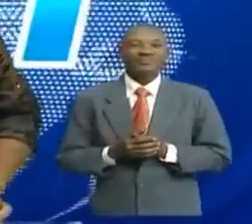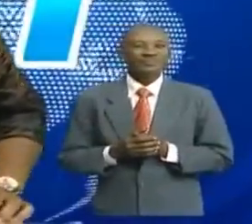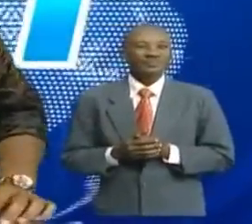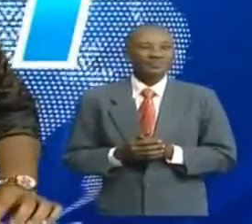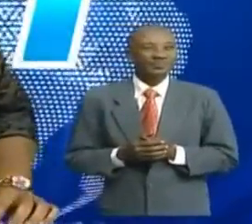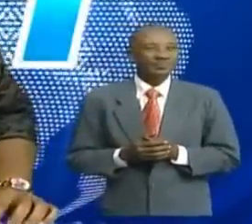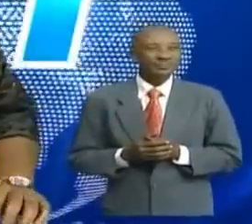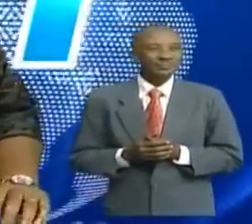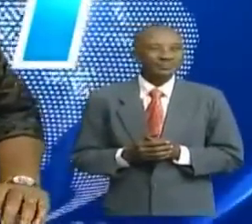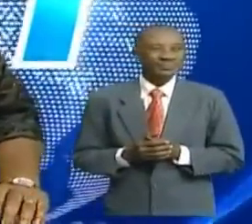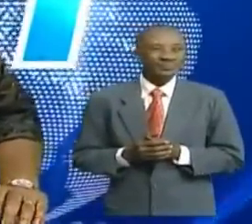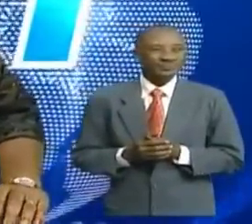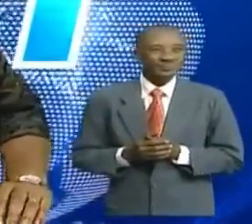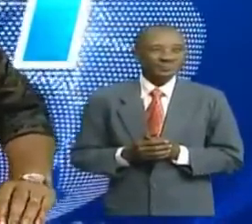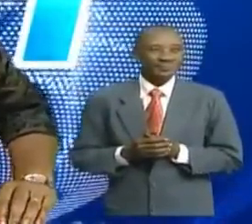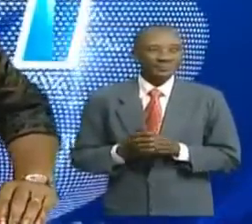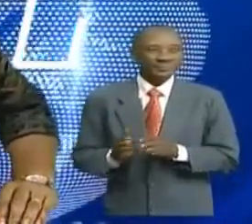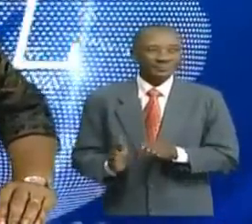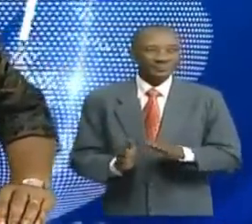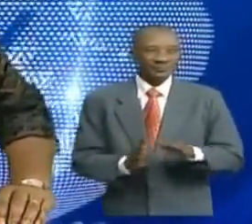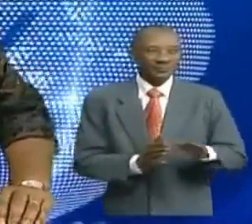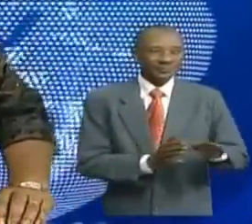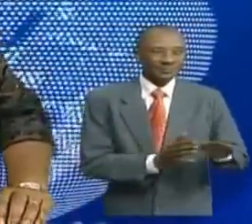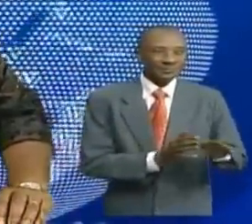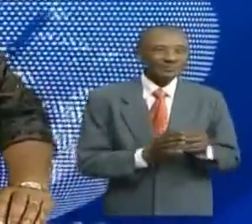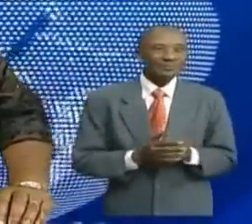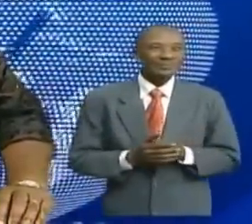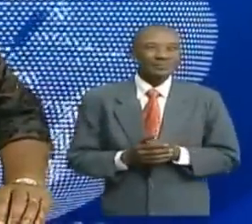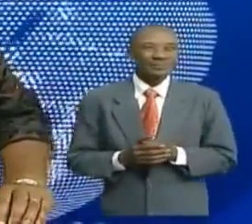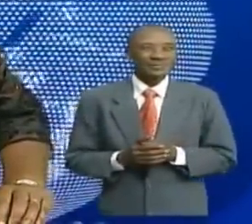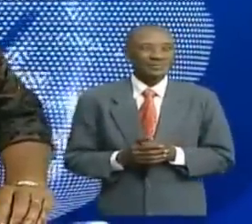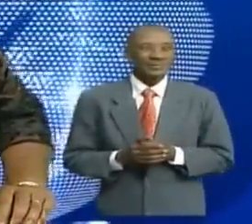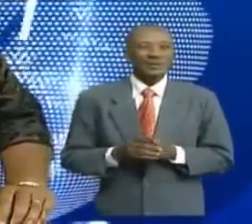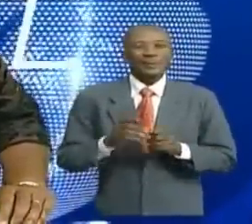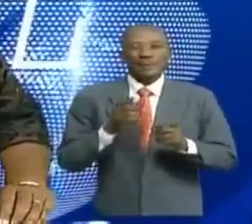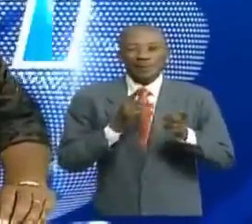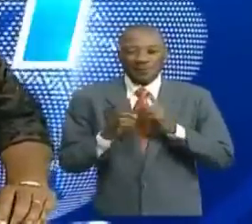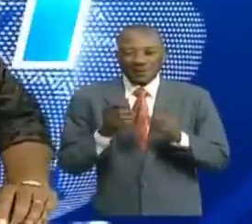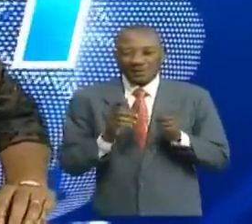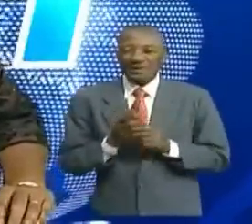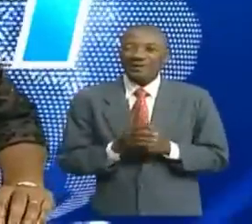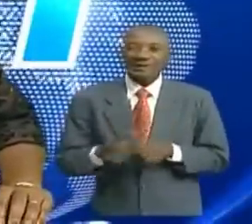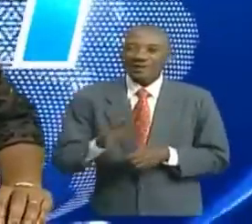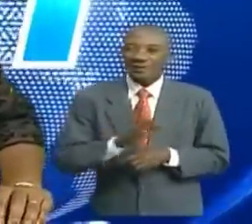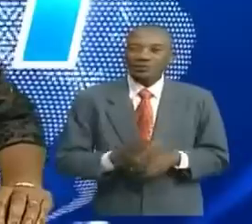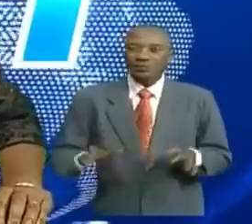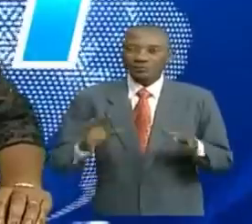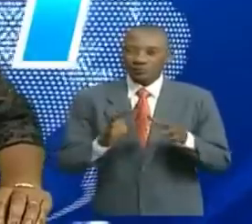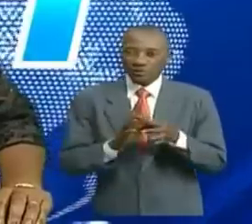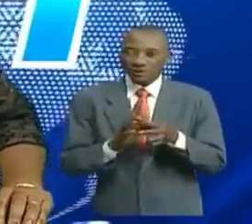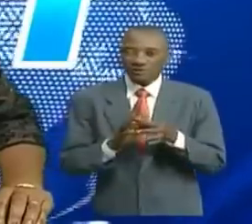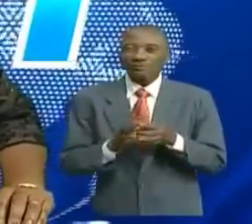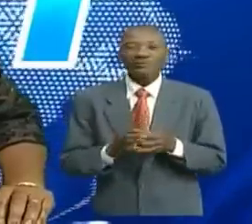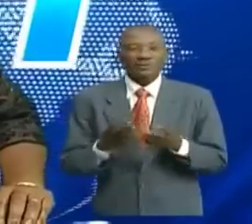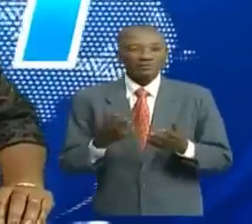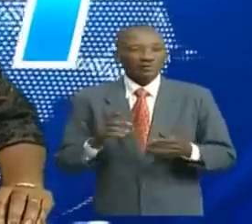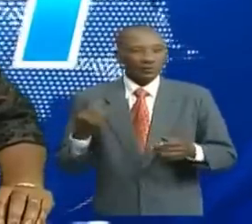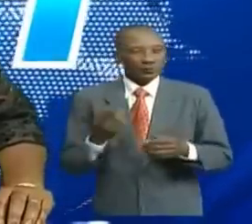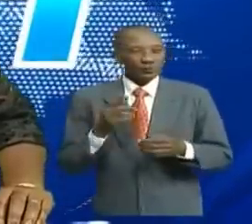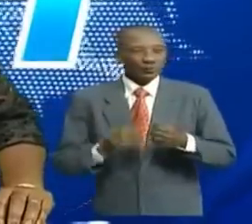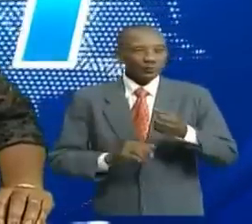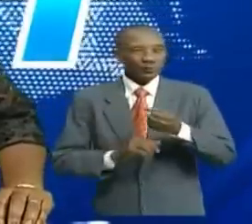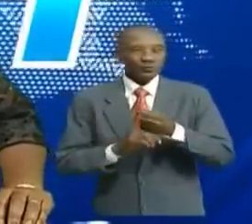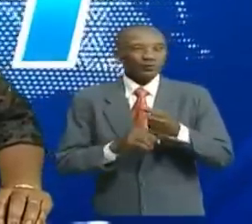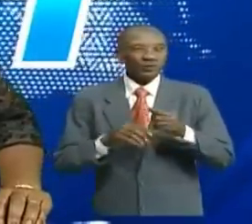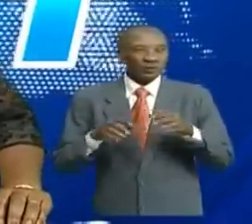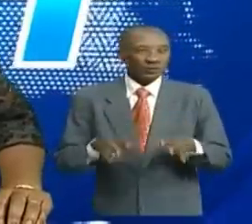Il est congolais et au cadre des Nations Unies, il a quitté son pays d'attachement pour le travail afin de s'enrôler à Kinshasa, la capitale